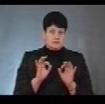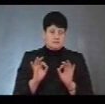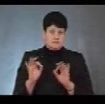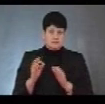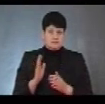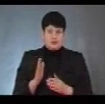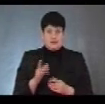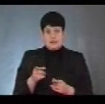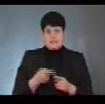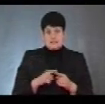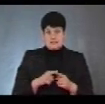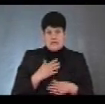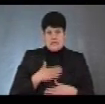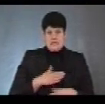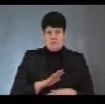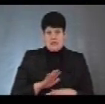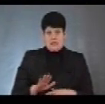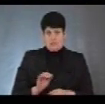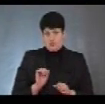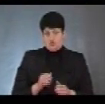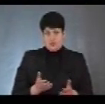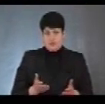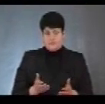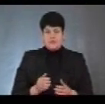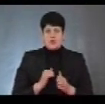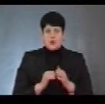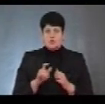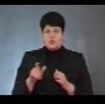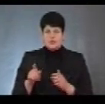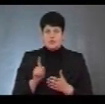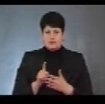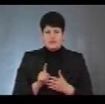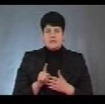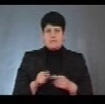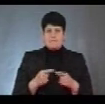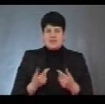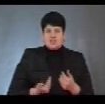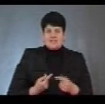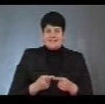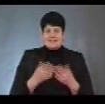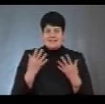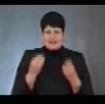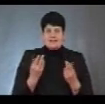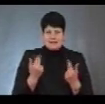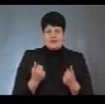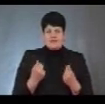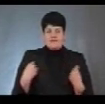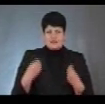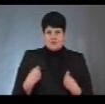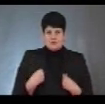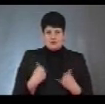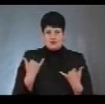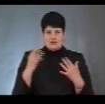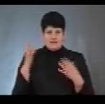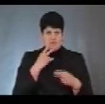і для них це, можливо, якесь неприємно. І от кожна людина повинна пережити цей день. Так, ти одягнула кольорові шкарпетки, на тебе сьогодні